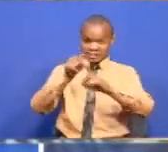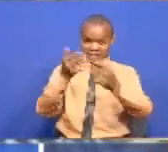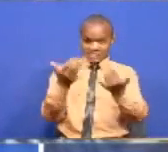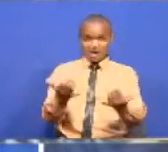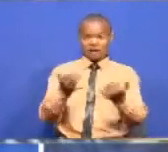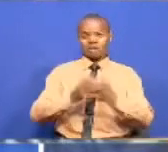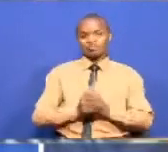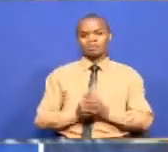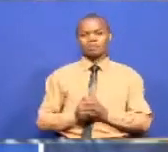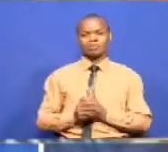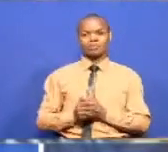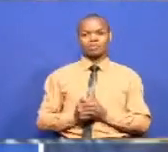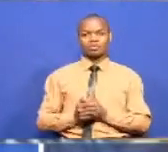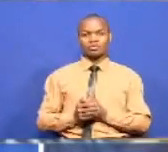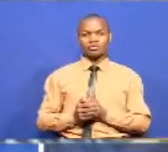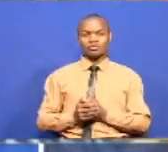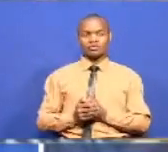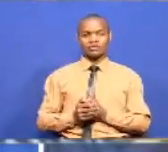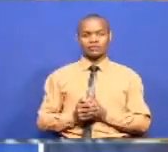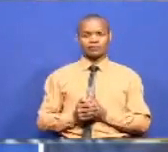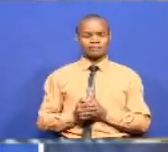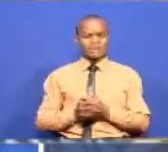hapa. Kati ya visa vile